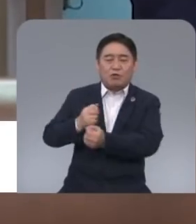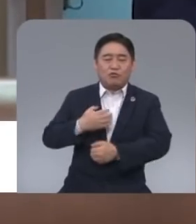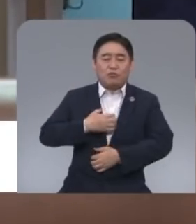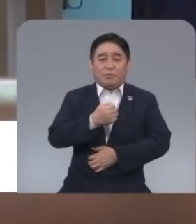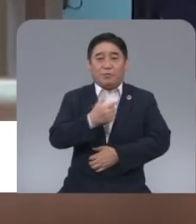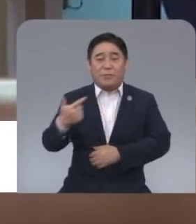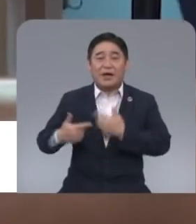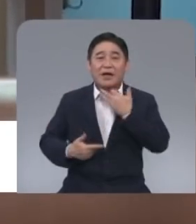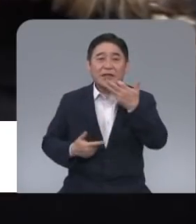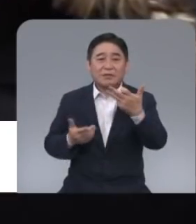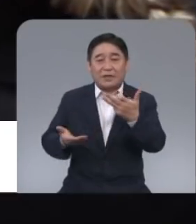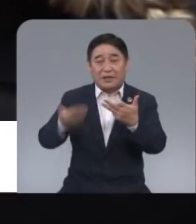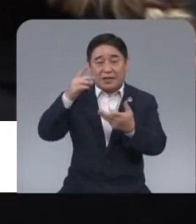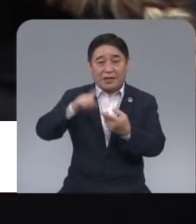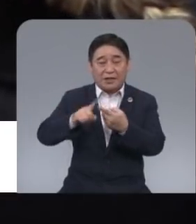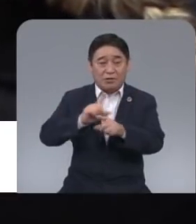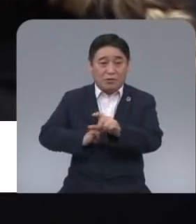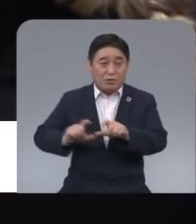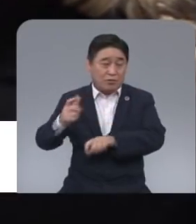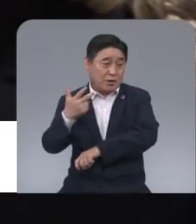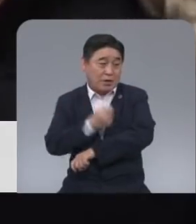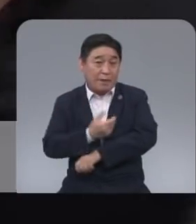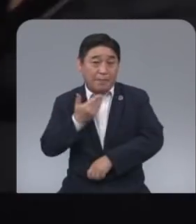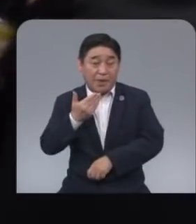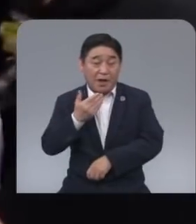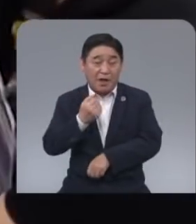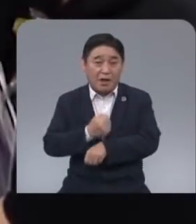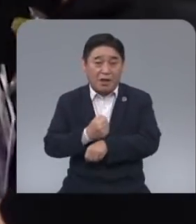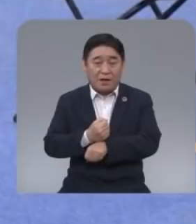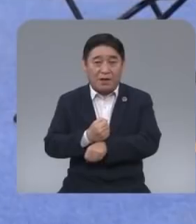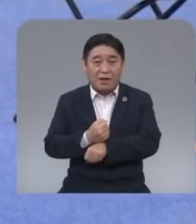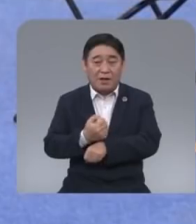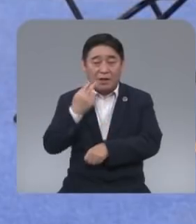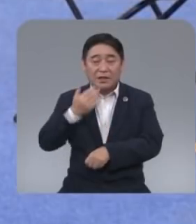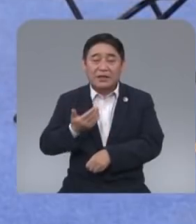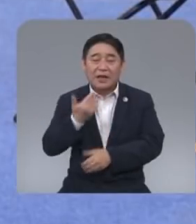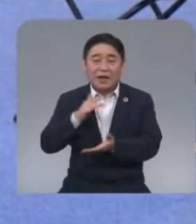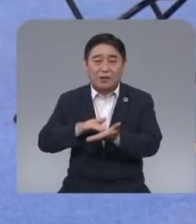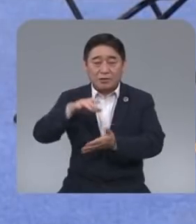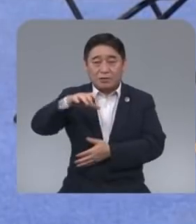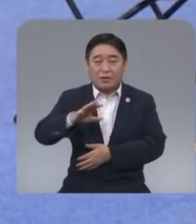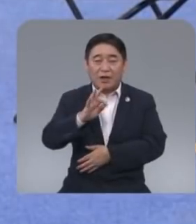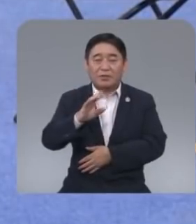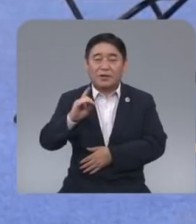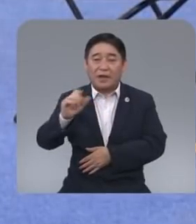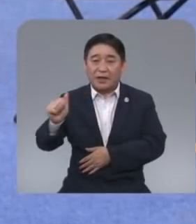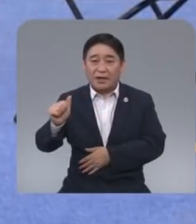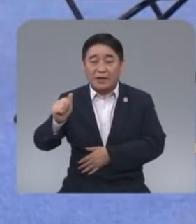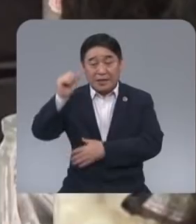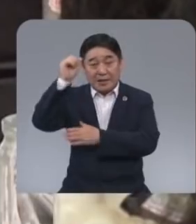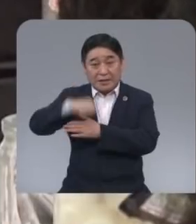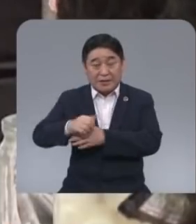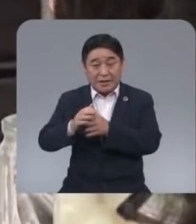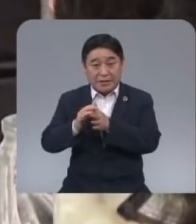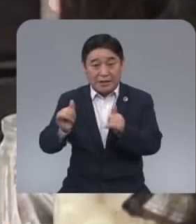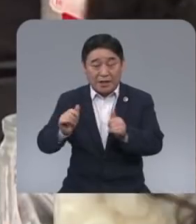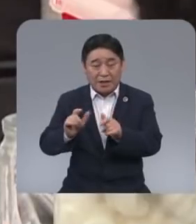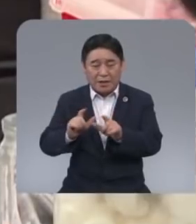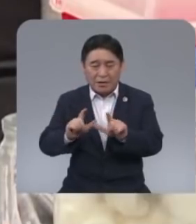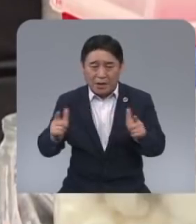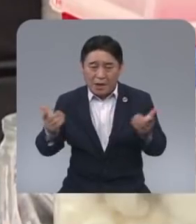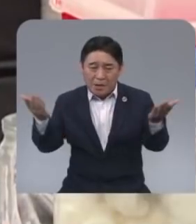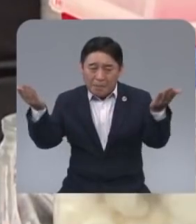18세 이상에 대해서도 추가 접종이 가능하도록 했습니다. 미국 식품의약국 FDA가 승인한 대상자들과는